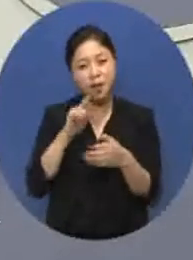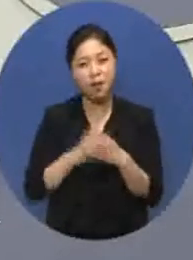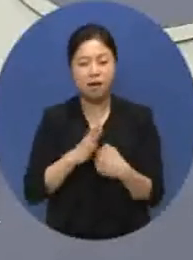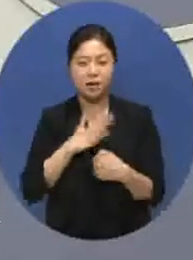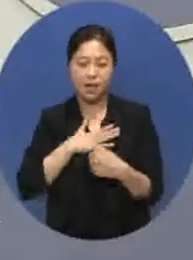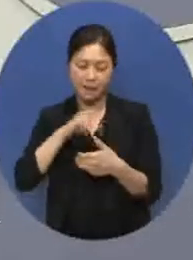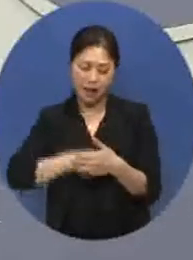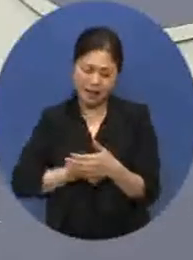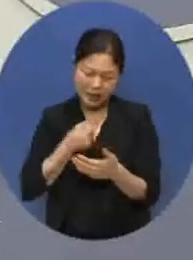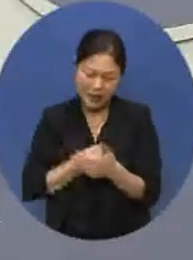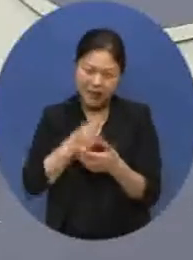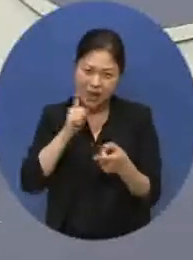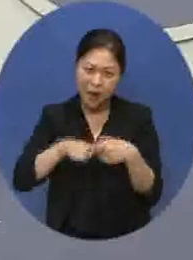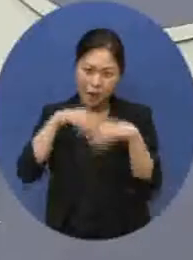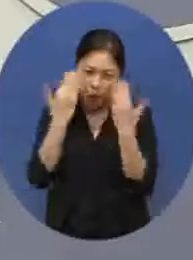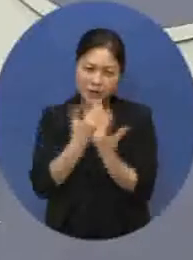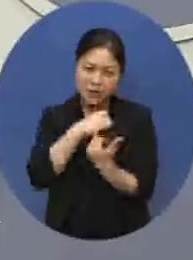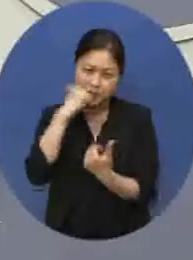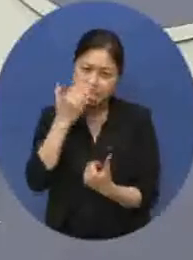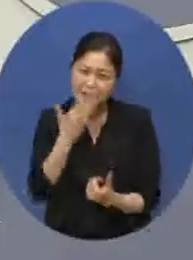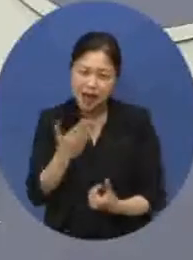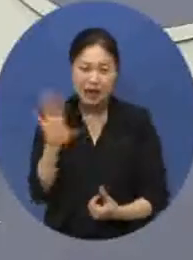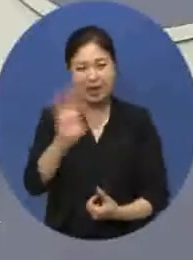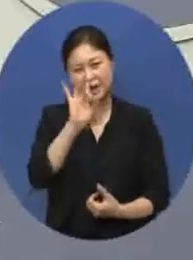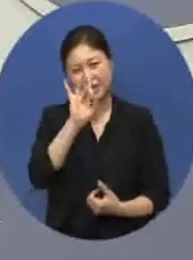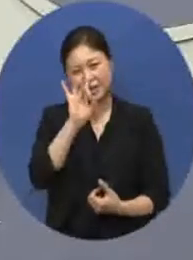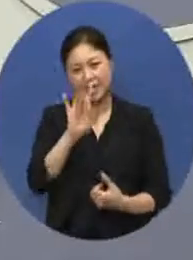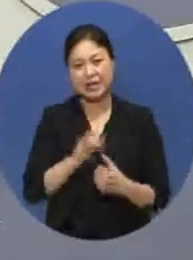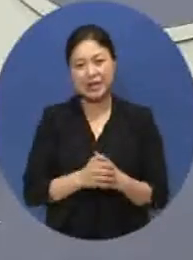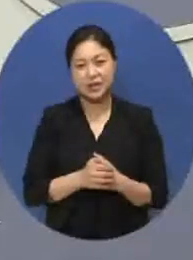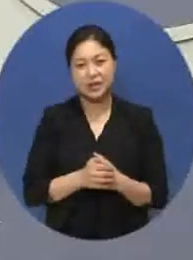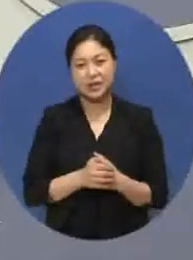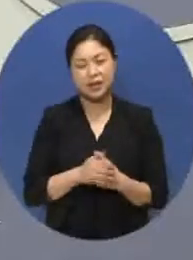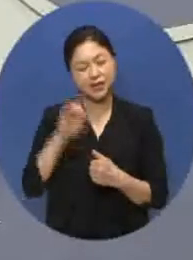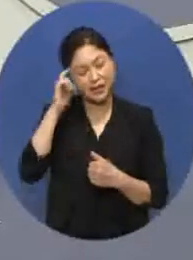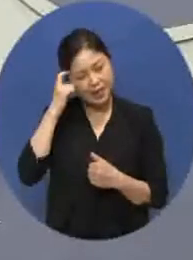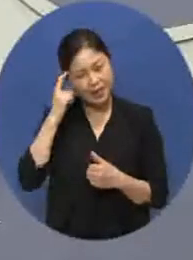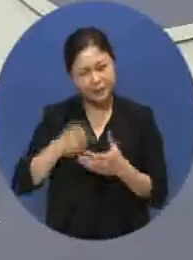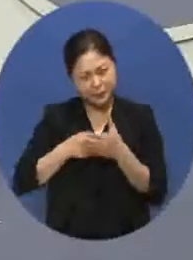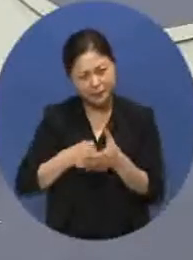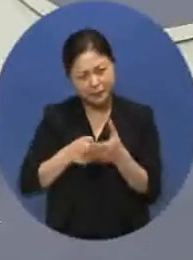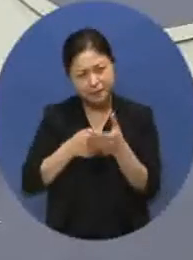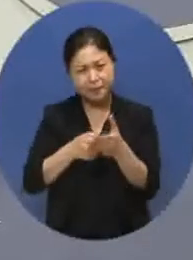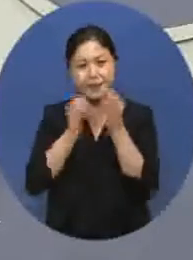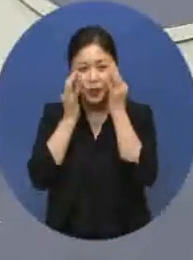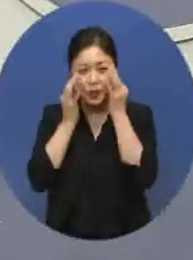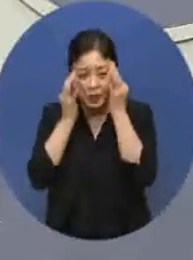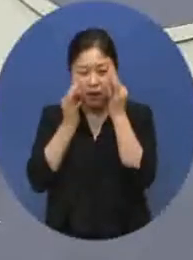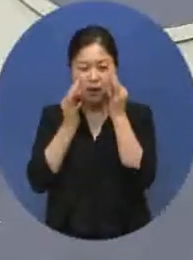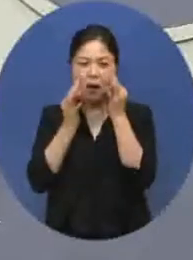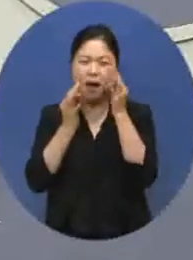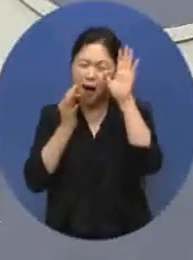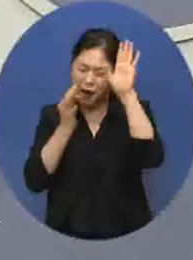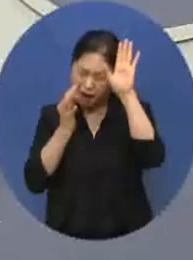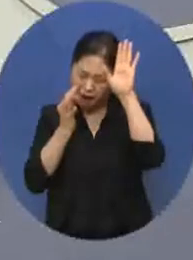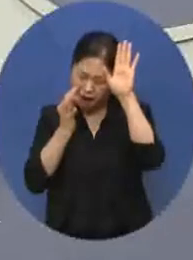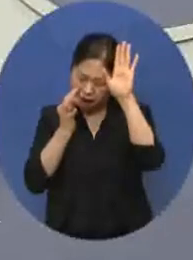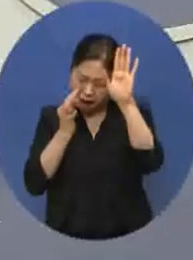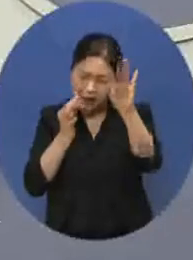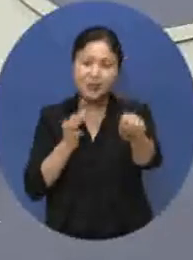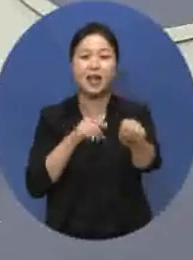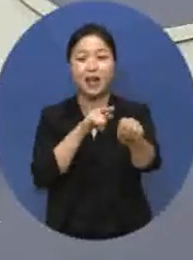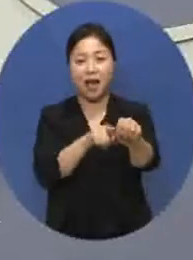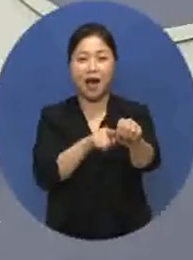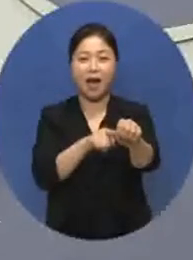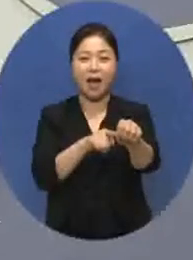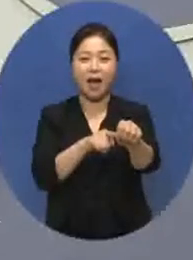다 되는 일은 아닌데 네. 그거에 대한 뭐 꾸준한 생각을 갖고 노력을 하다 보면 언제 되느냐 뭐 이